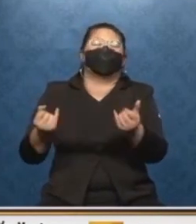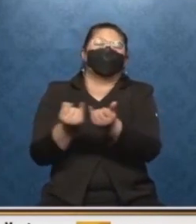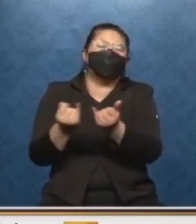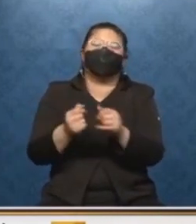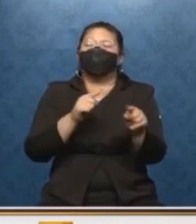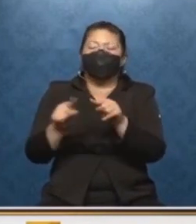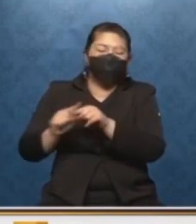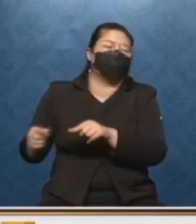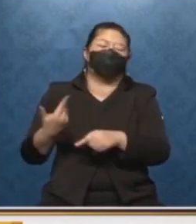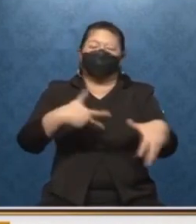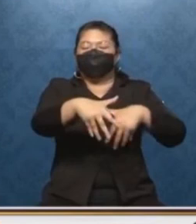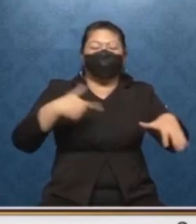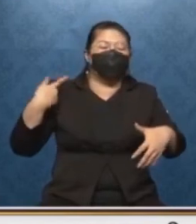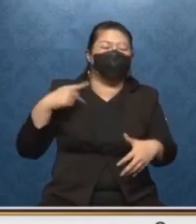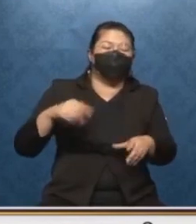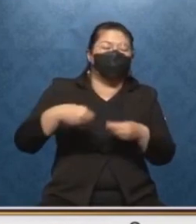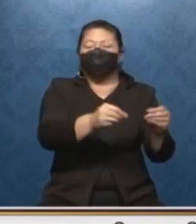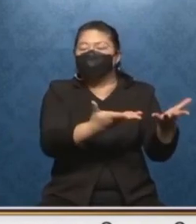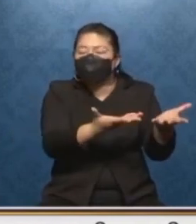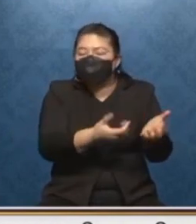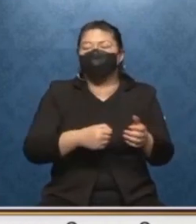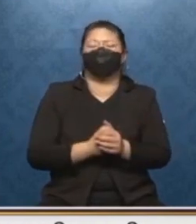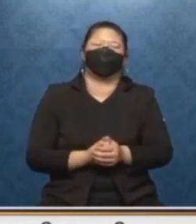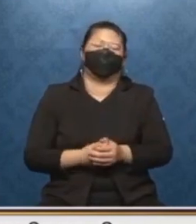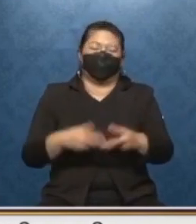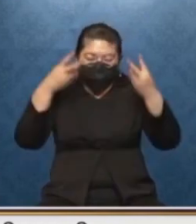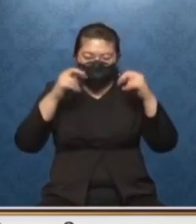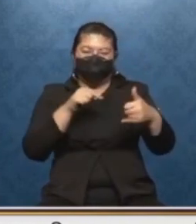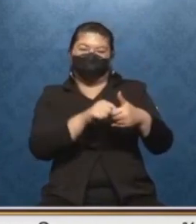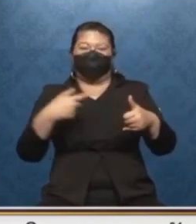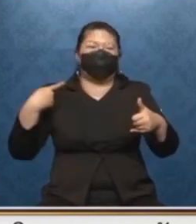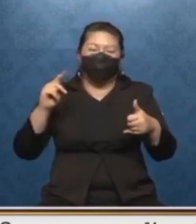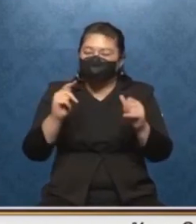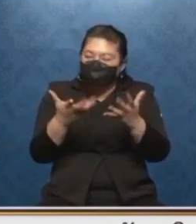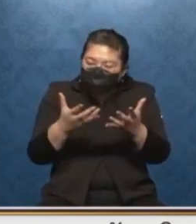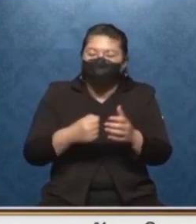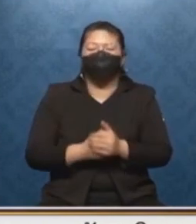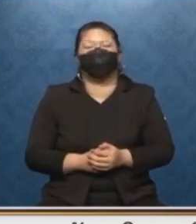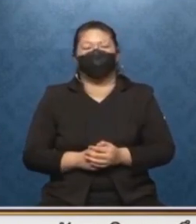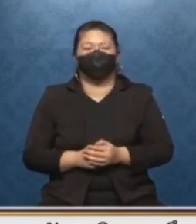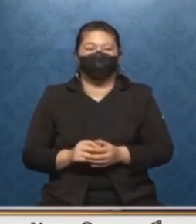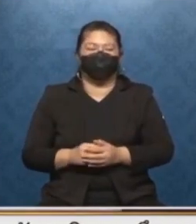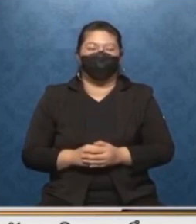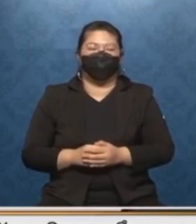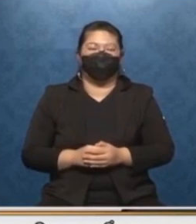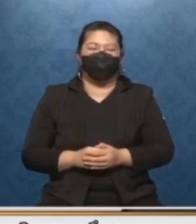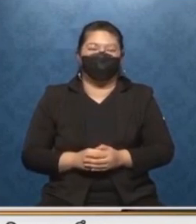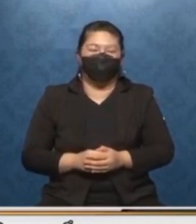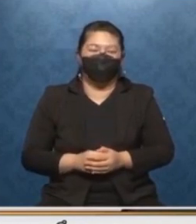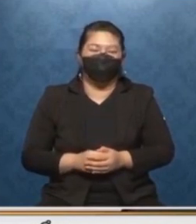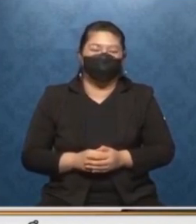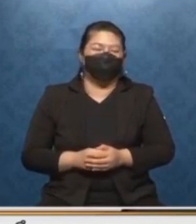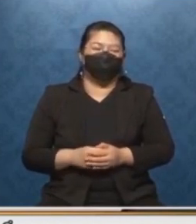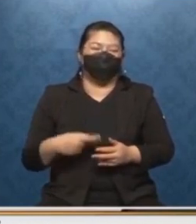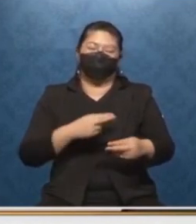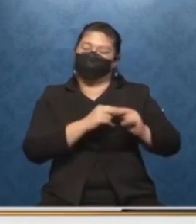ผมเห็นแล้วว่าทานในยรมตีไม่มประโยชนสำหรบประชาชนไยรันแต่จะเป็พาระของพระด